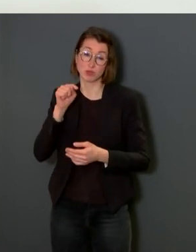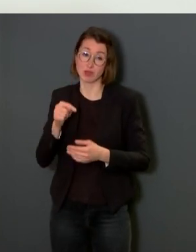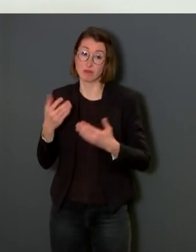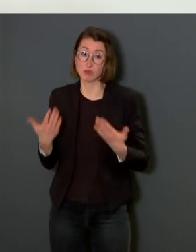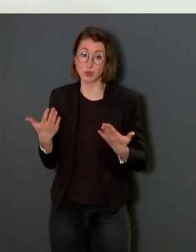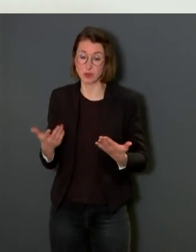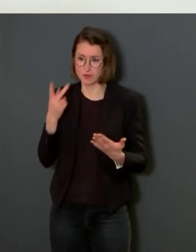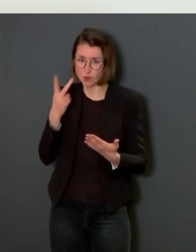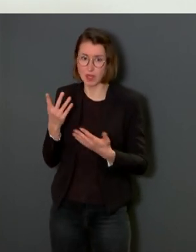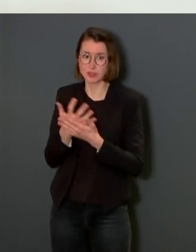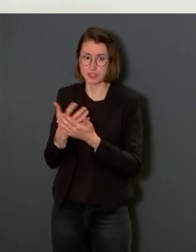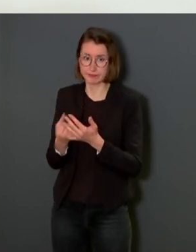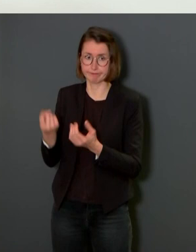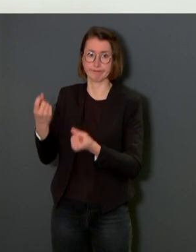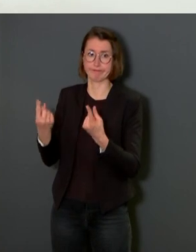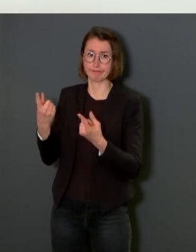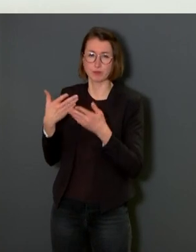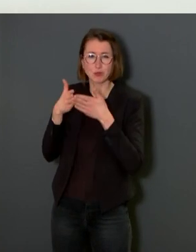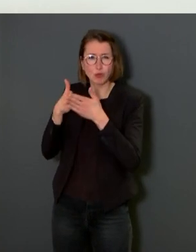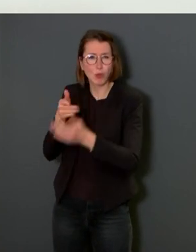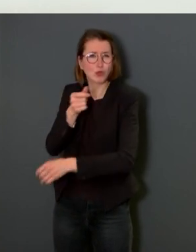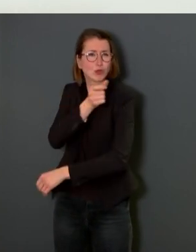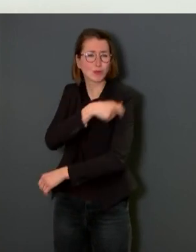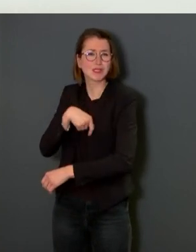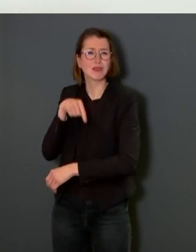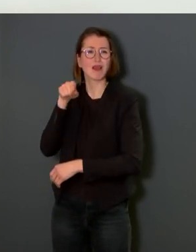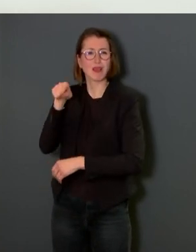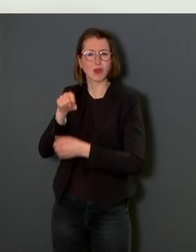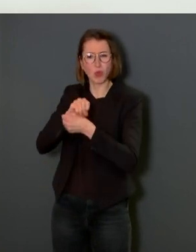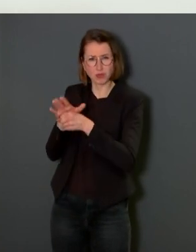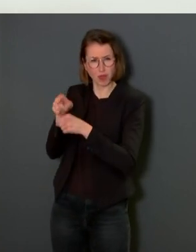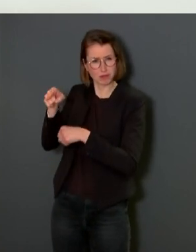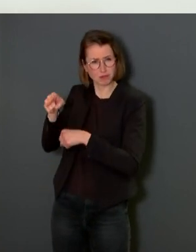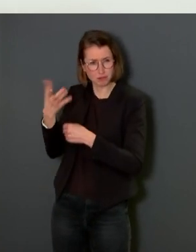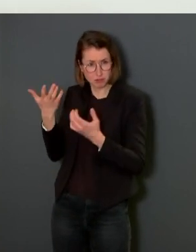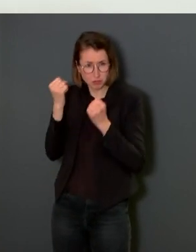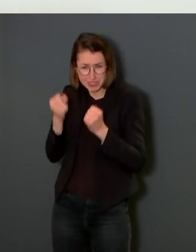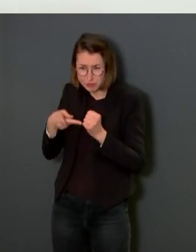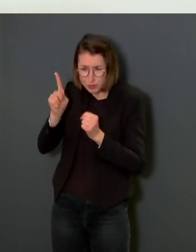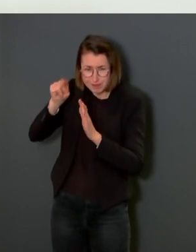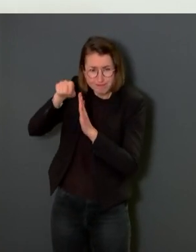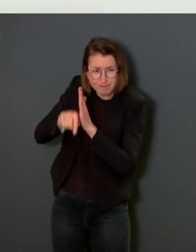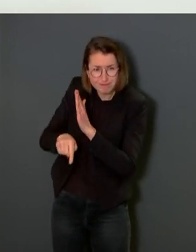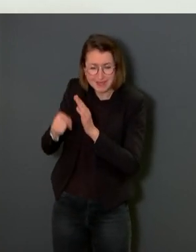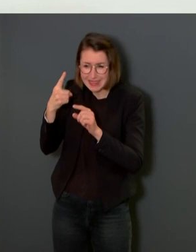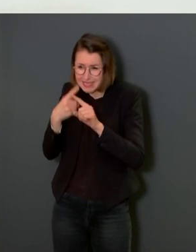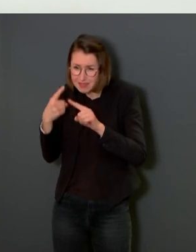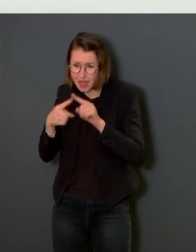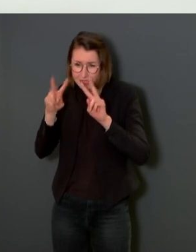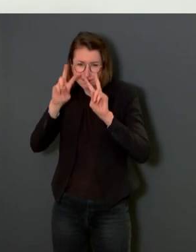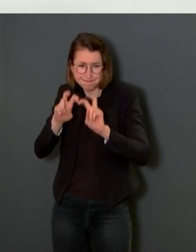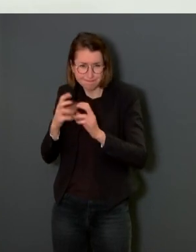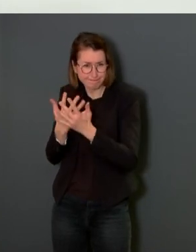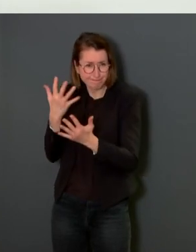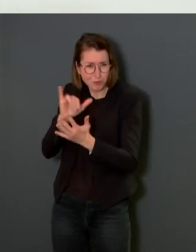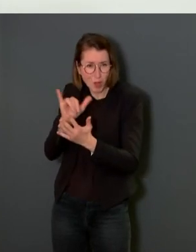au commissariat d'analyser cela plus en détail. C'est clair qu'une évolution récente, on doit